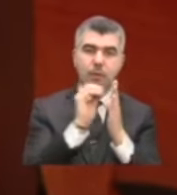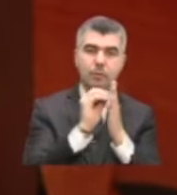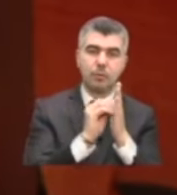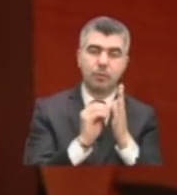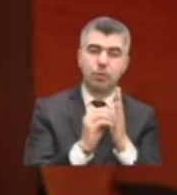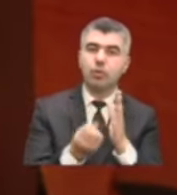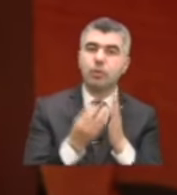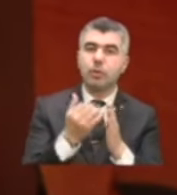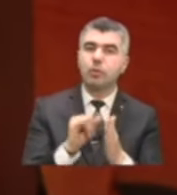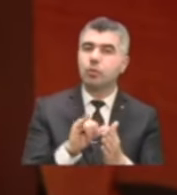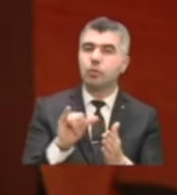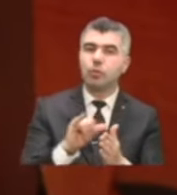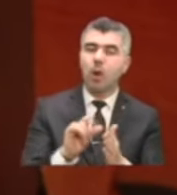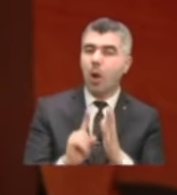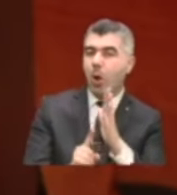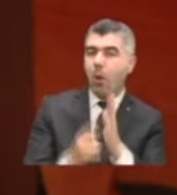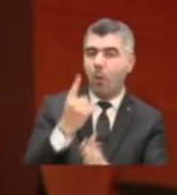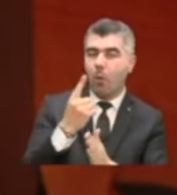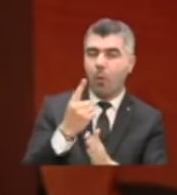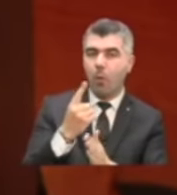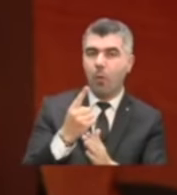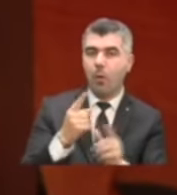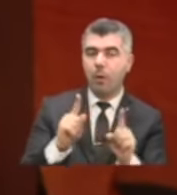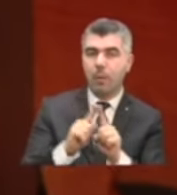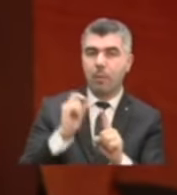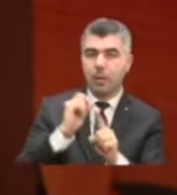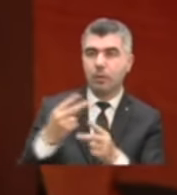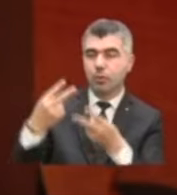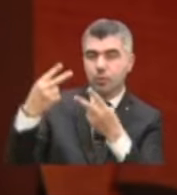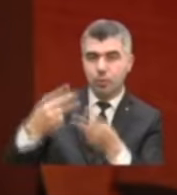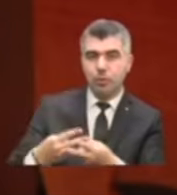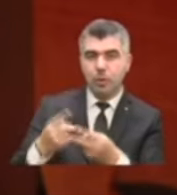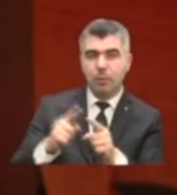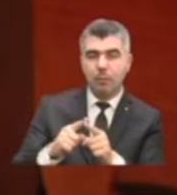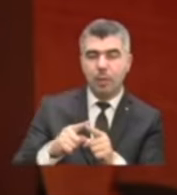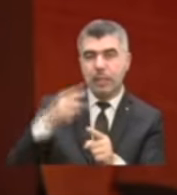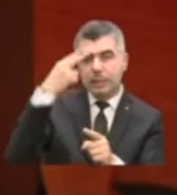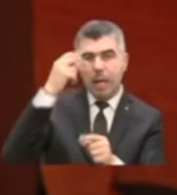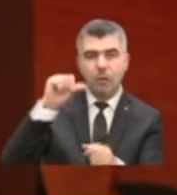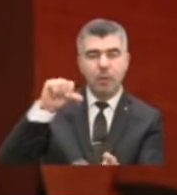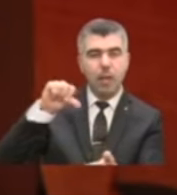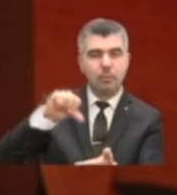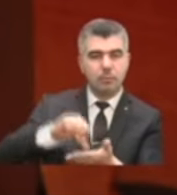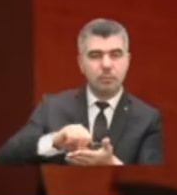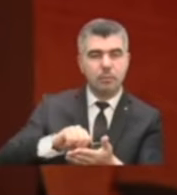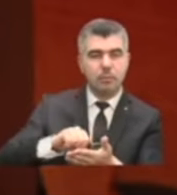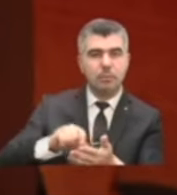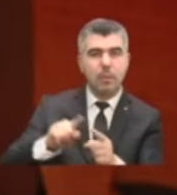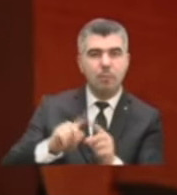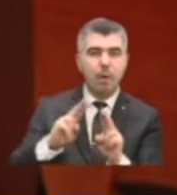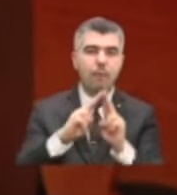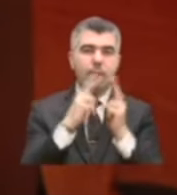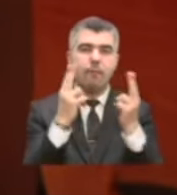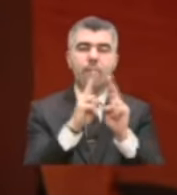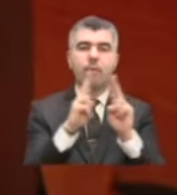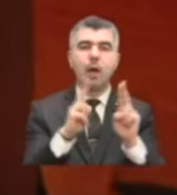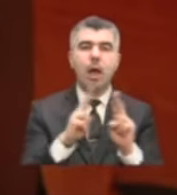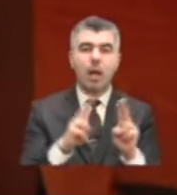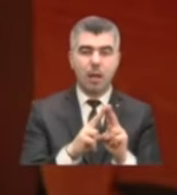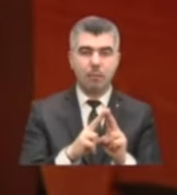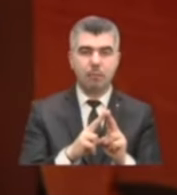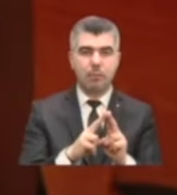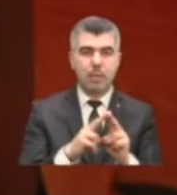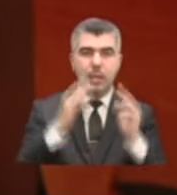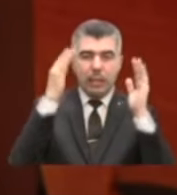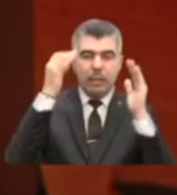الجديد هذه المره، ولاول مره اليونسكو قبلات باش تكون ضيف الشرف. بالطبع اليونسكو هي مؤسسه دوليه، مؤسسه ثقافيه دوليه اللي